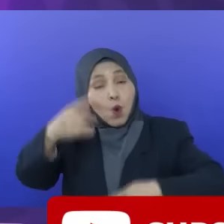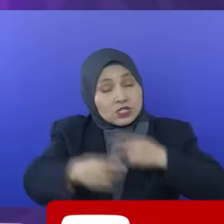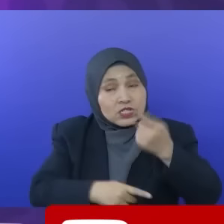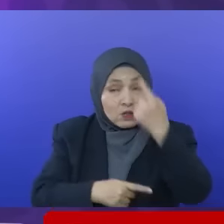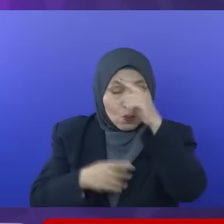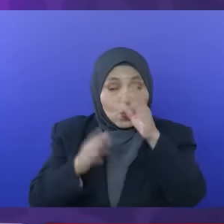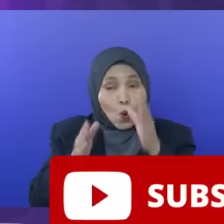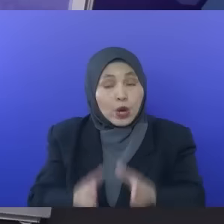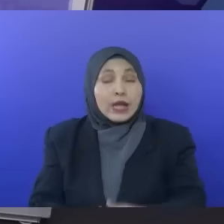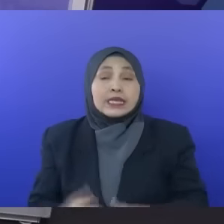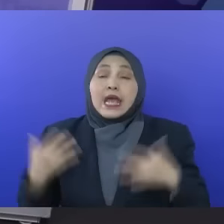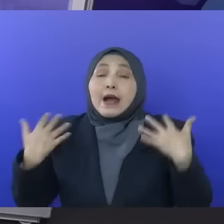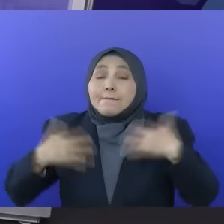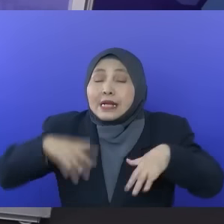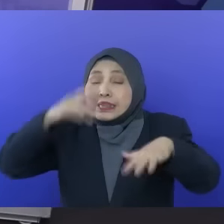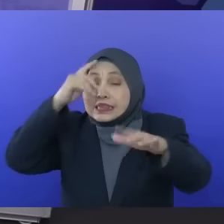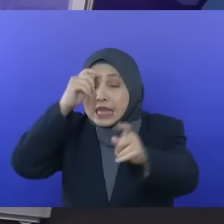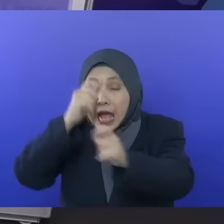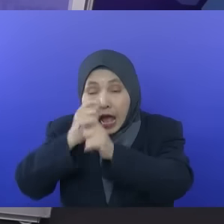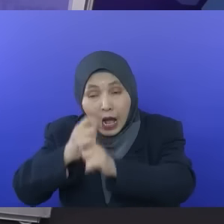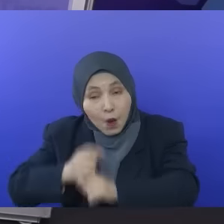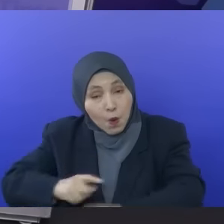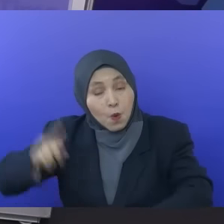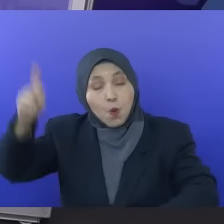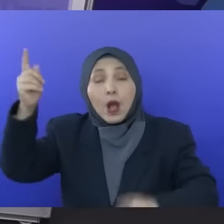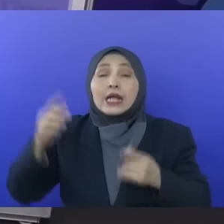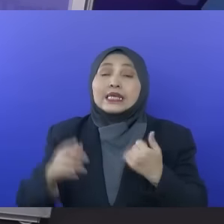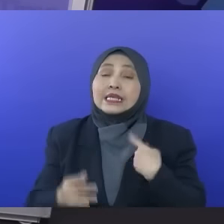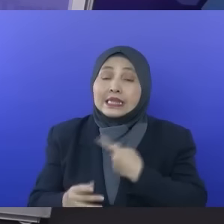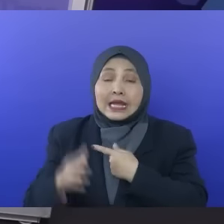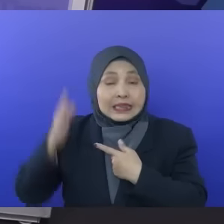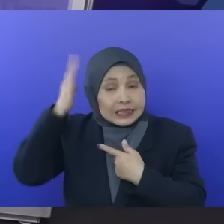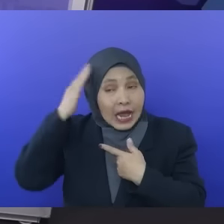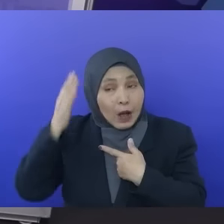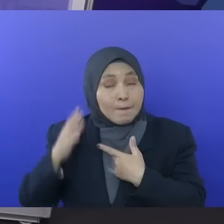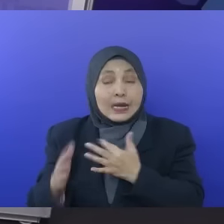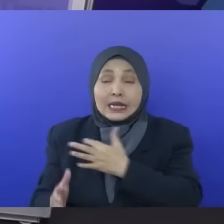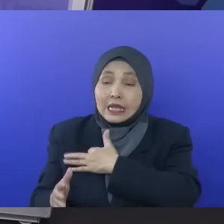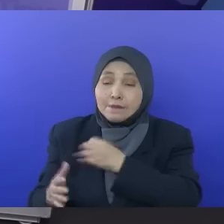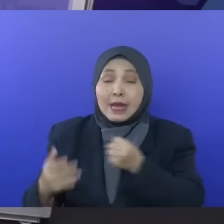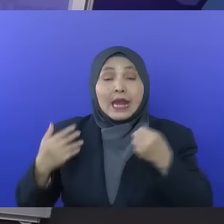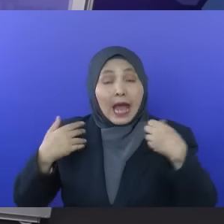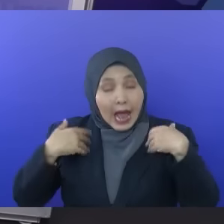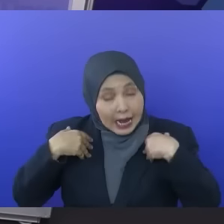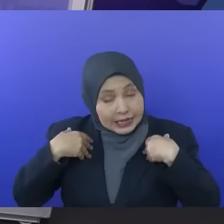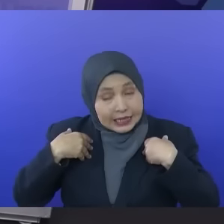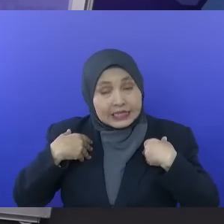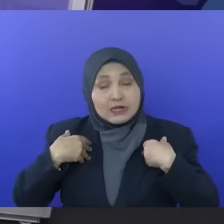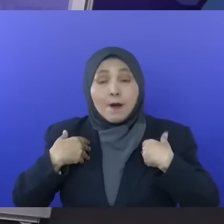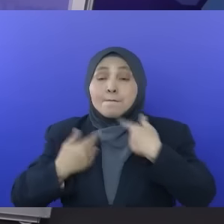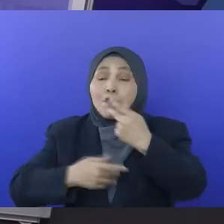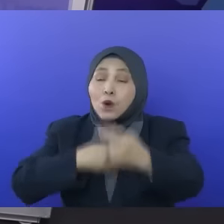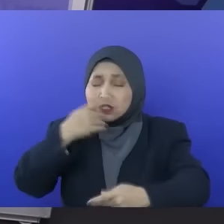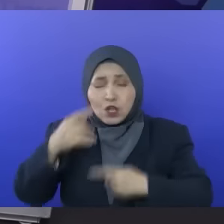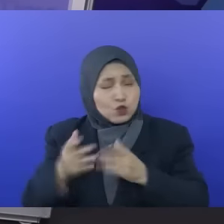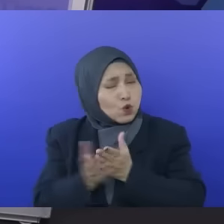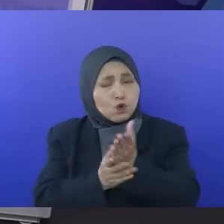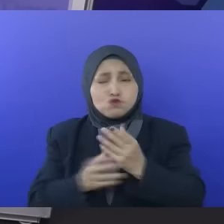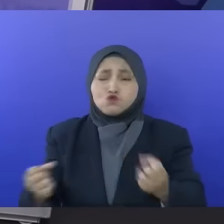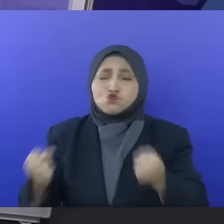orang yang bertakwa yang menyebabkan kita pun tahu beriman ada prosesnya bukan terus tiba-tiba kuat iman